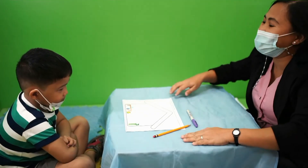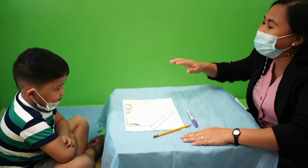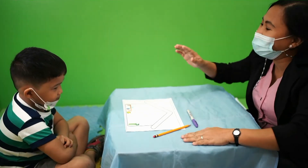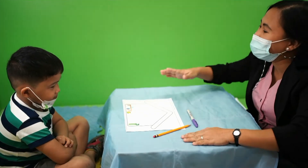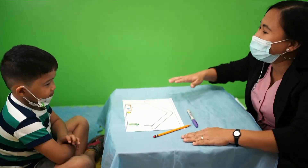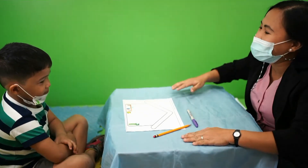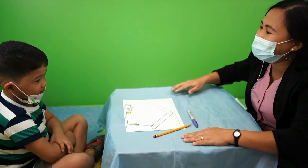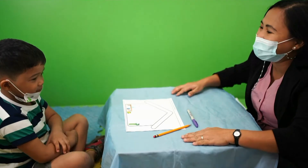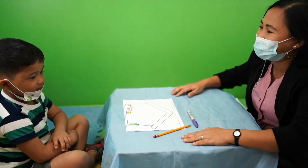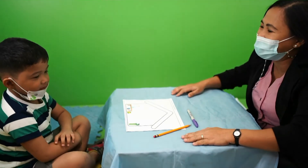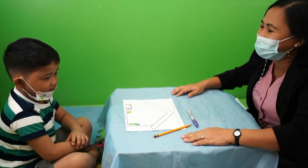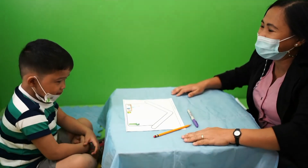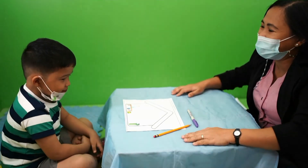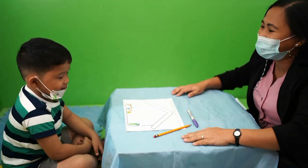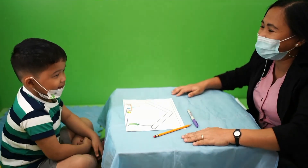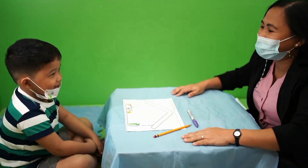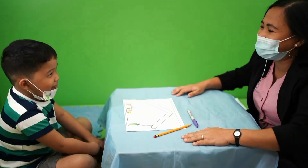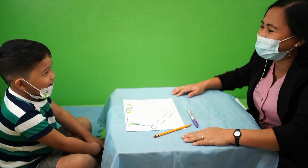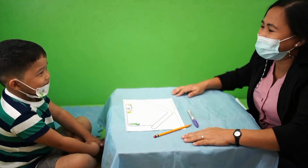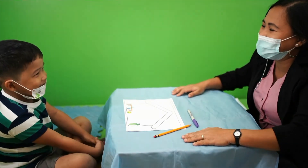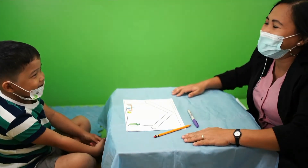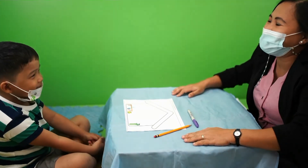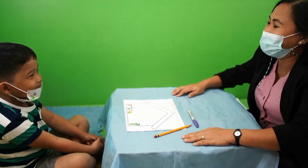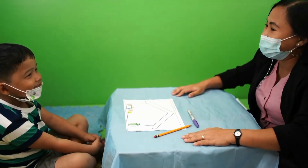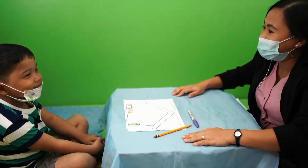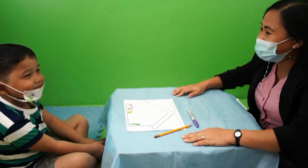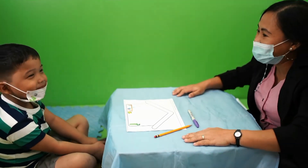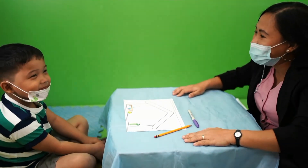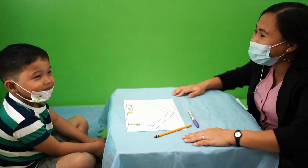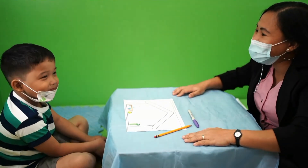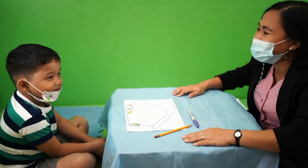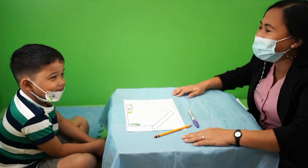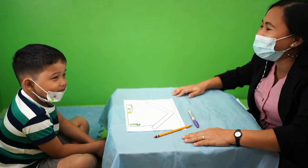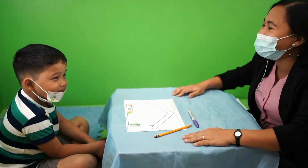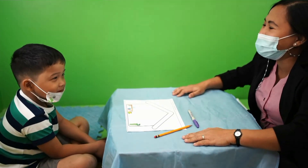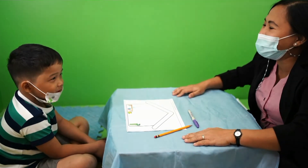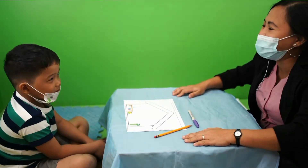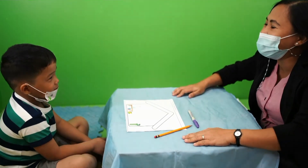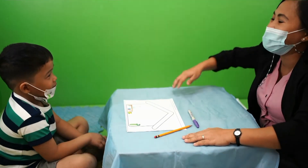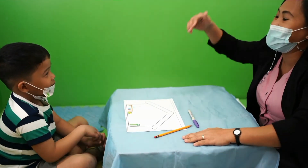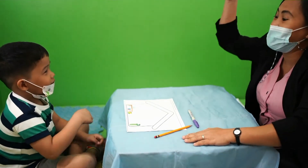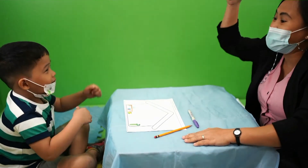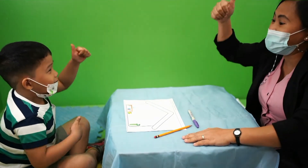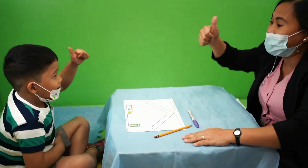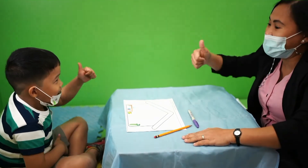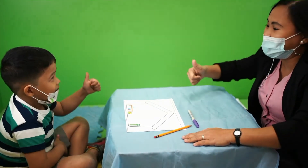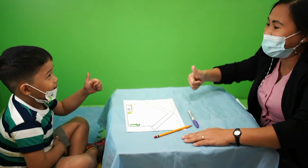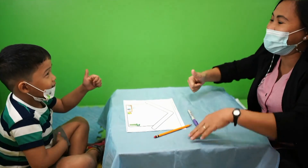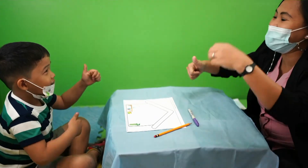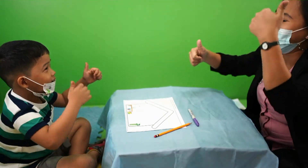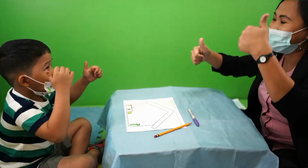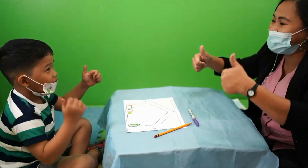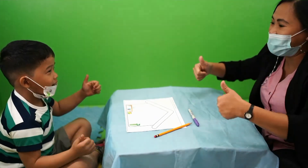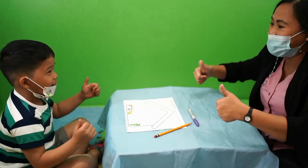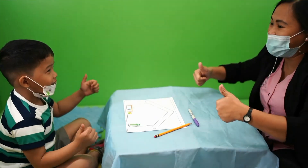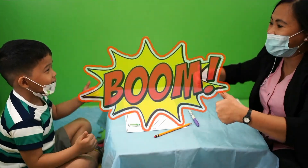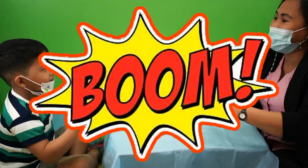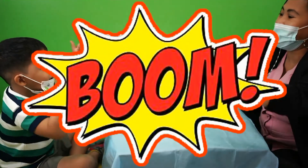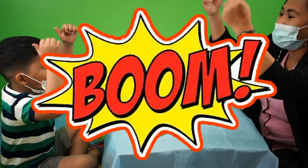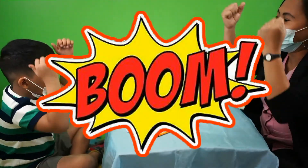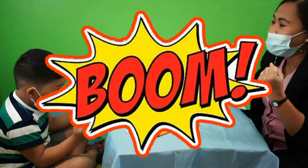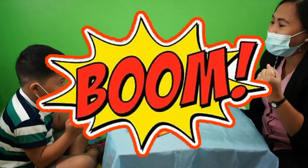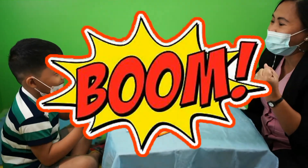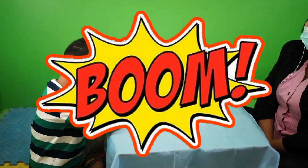Hey, andam na ba ka, Marcos? Yes. Kun andam na, mingon o ready,